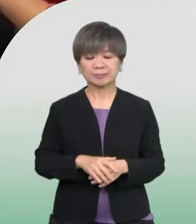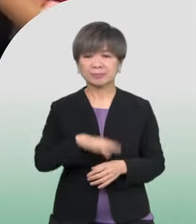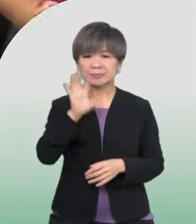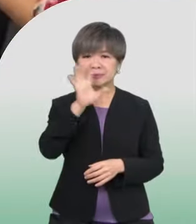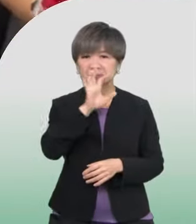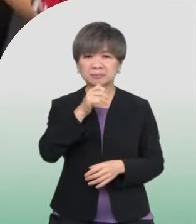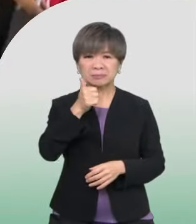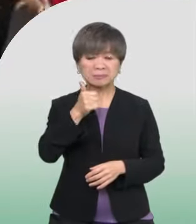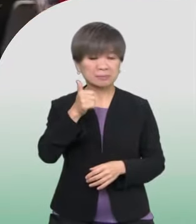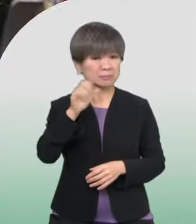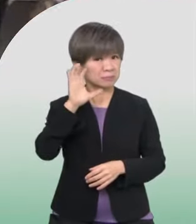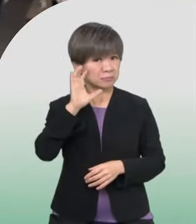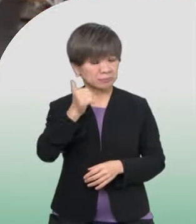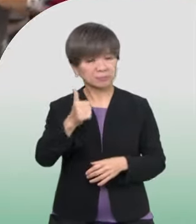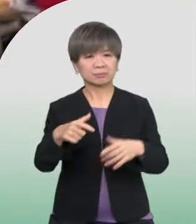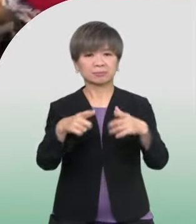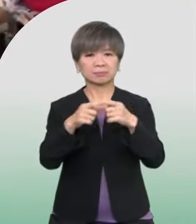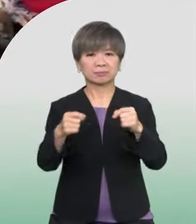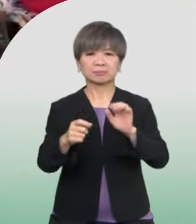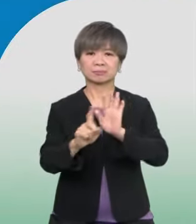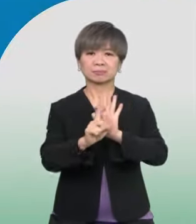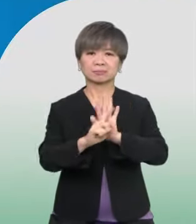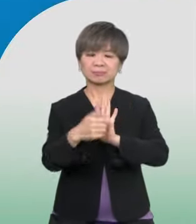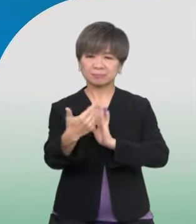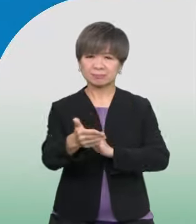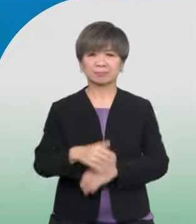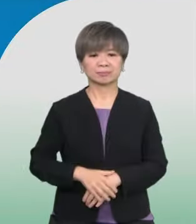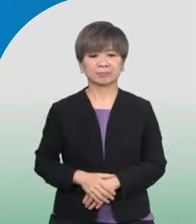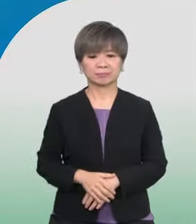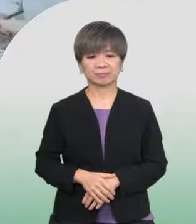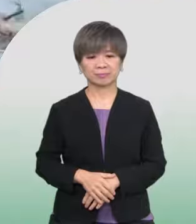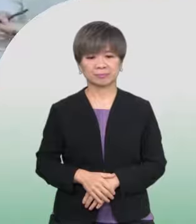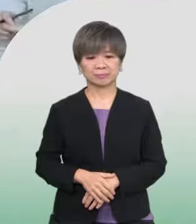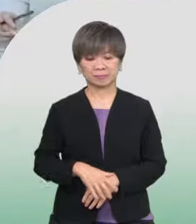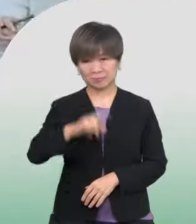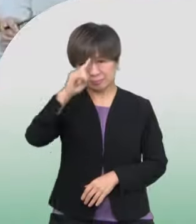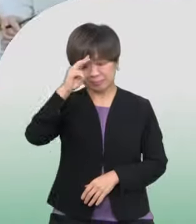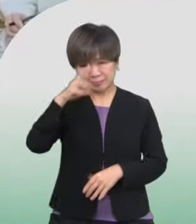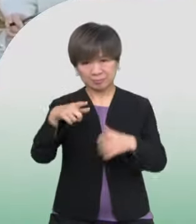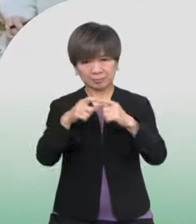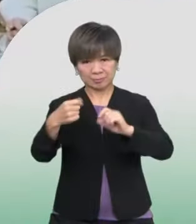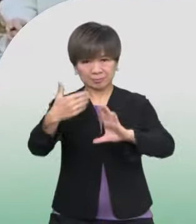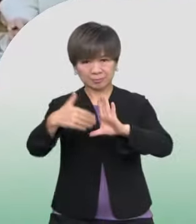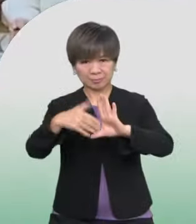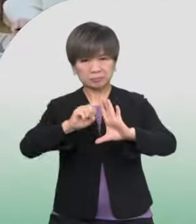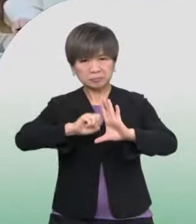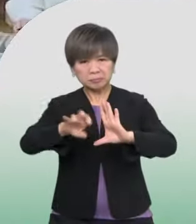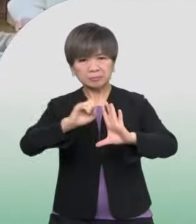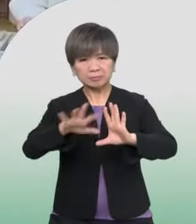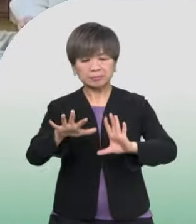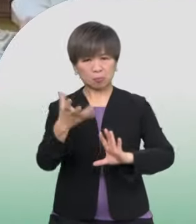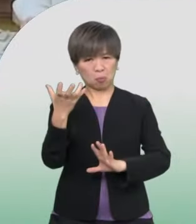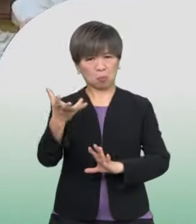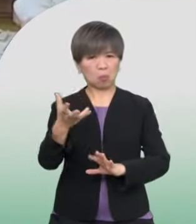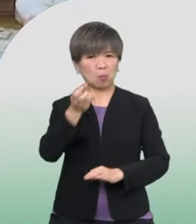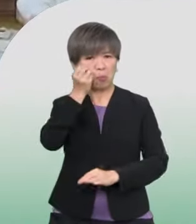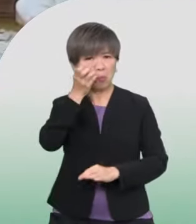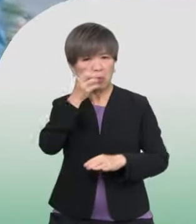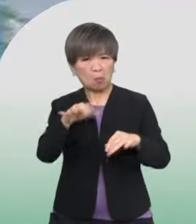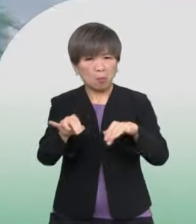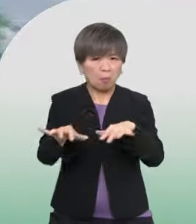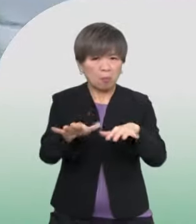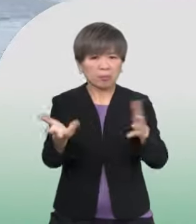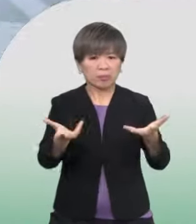客家歌谣，伫日本好好来表演。 是怕俩今年议论日本天使团波涛动荡发连提通个消